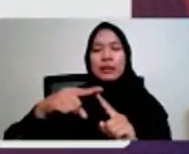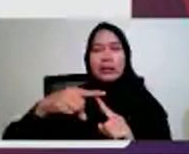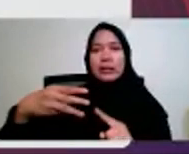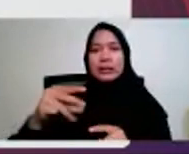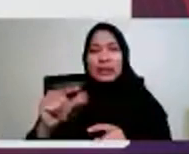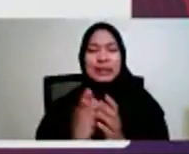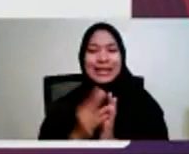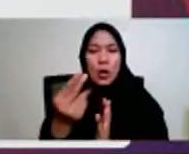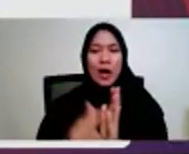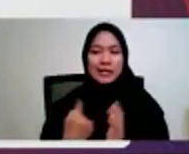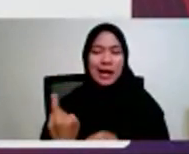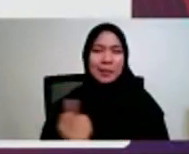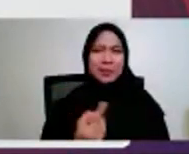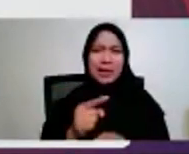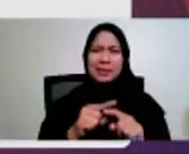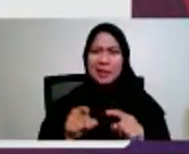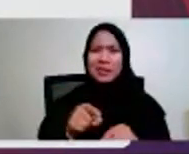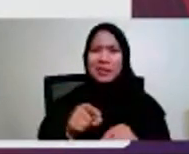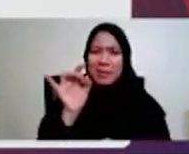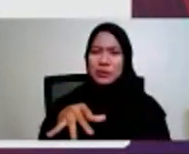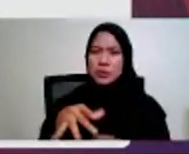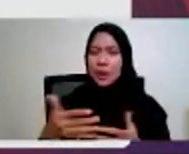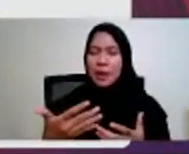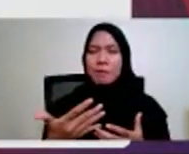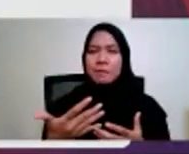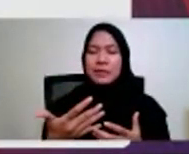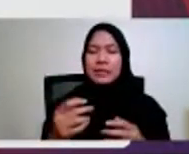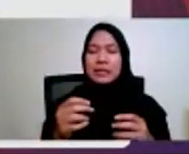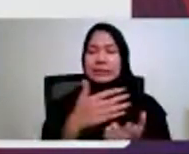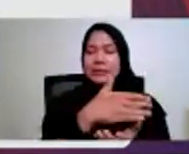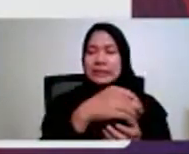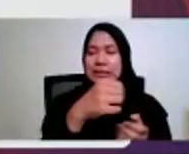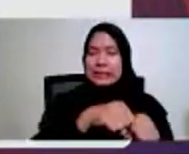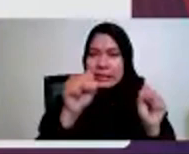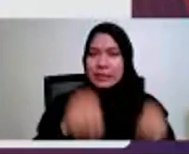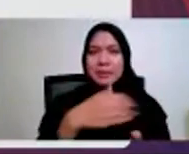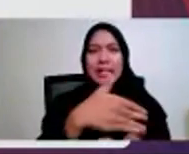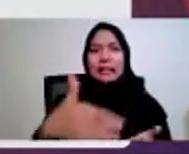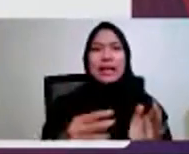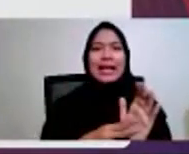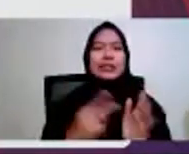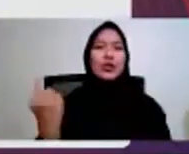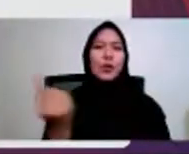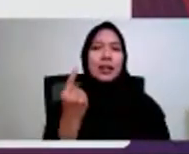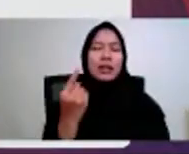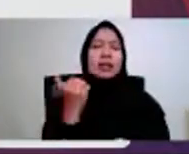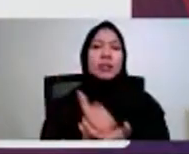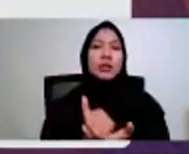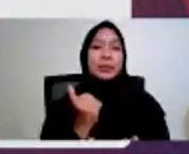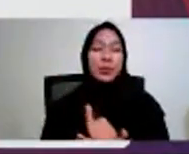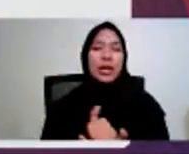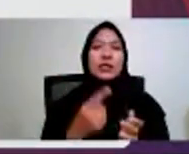tapi itu merupakan bagian dari sistem data nasional sehingga Hai betul-betul ini